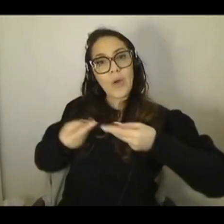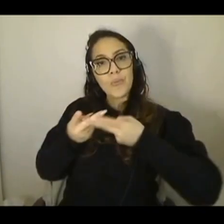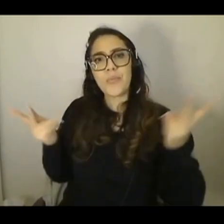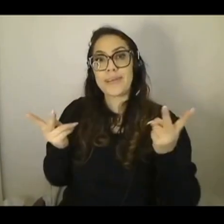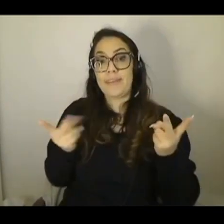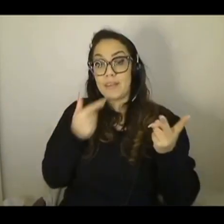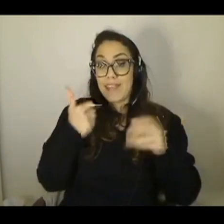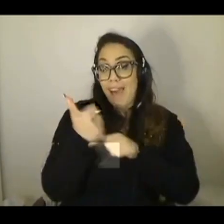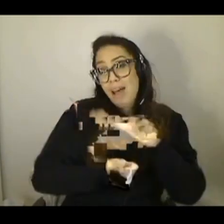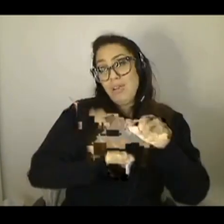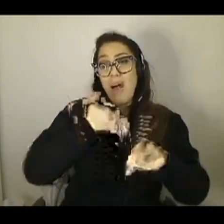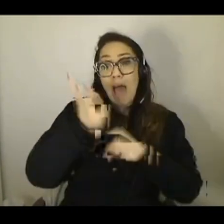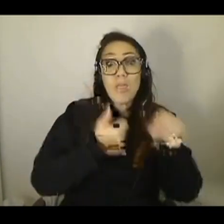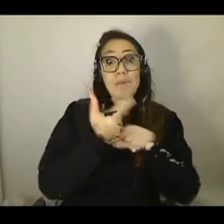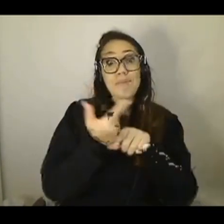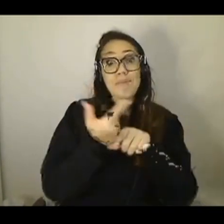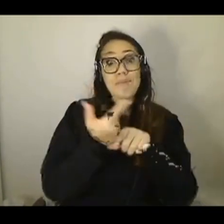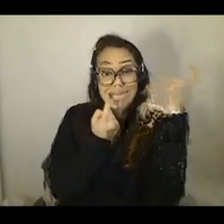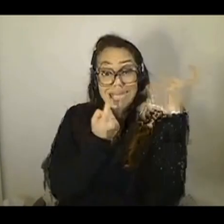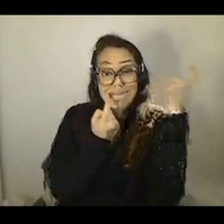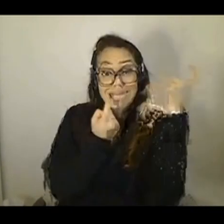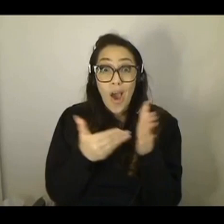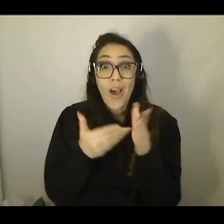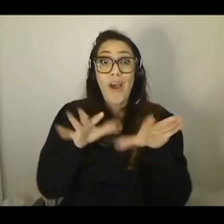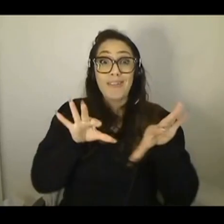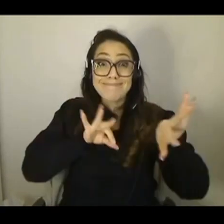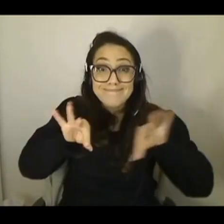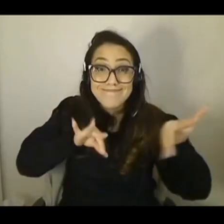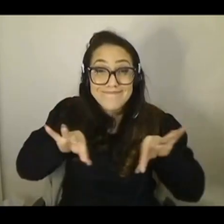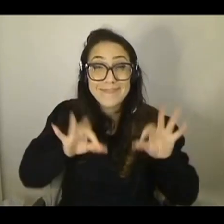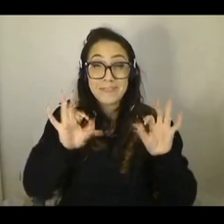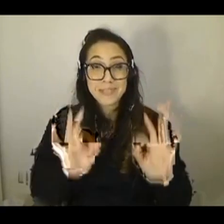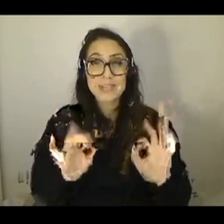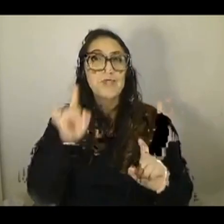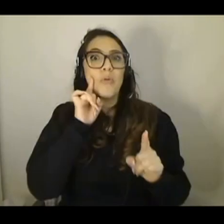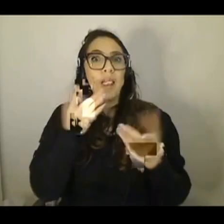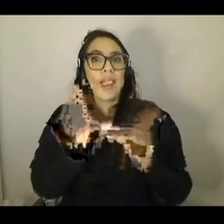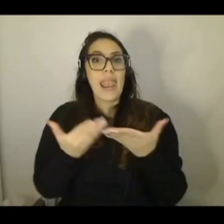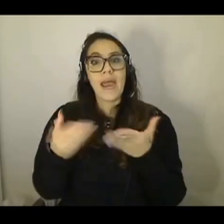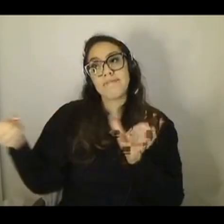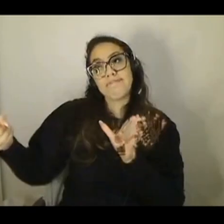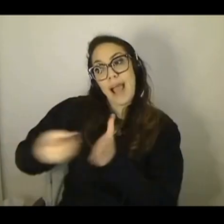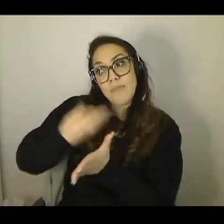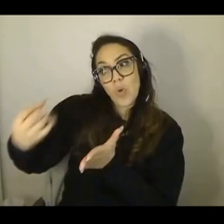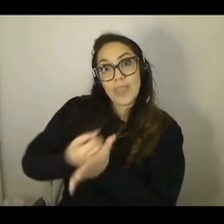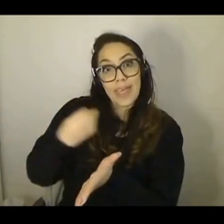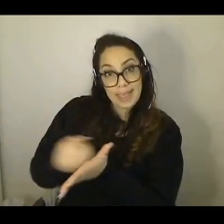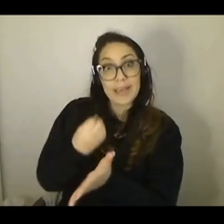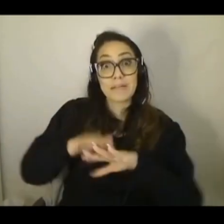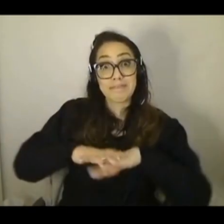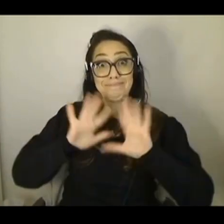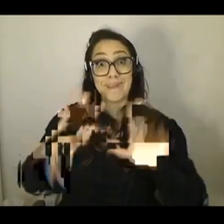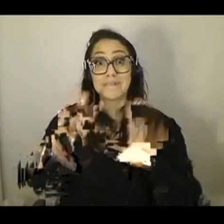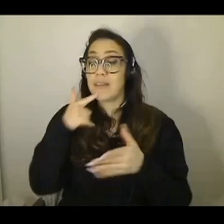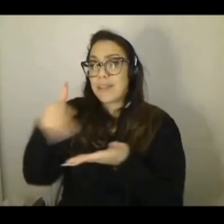un an et demi, et il y a encore des ajustements, puisqu'on a une grosse base de données en open data, c'est-à-dire une base de données qui